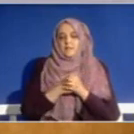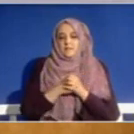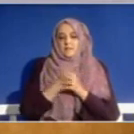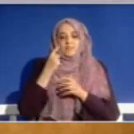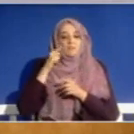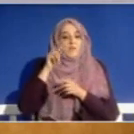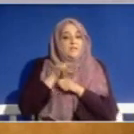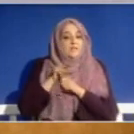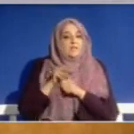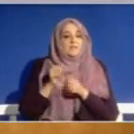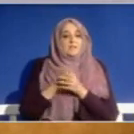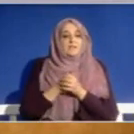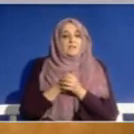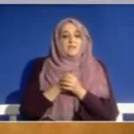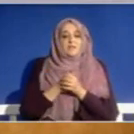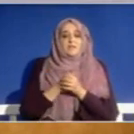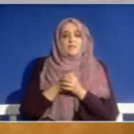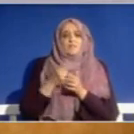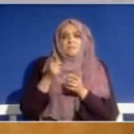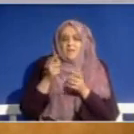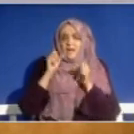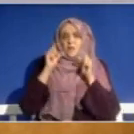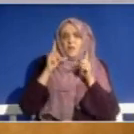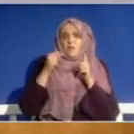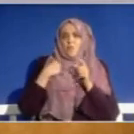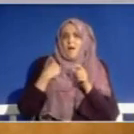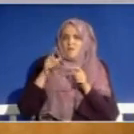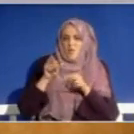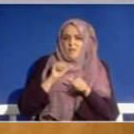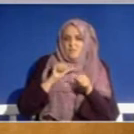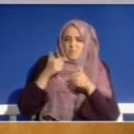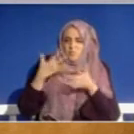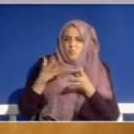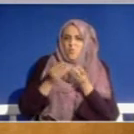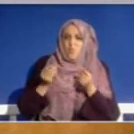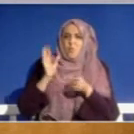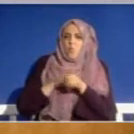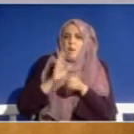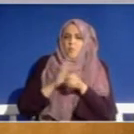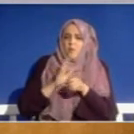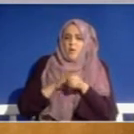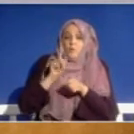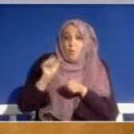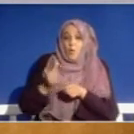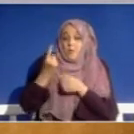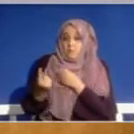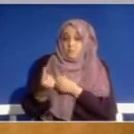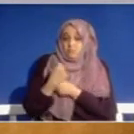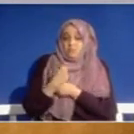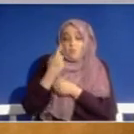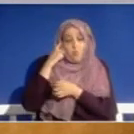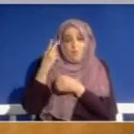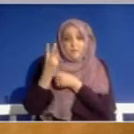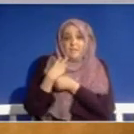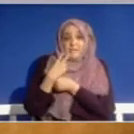وأنا عاملت وعاملت وأذيت وبالغت في الأذى، وكان أول من يزورني ويعودني في